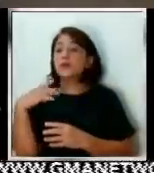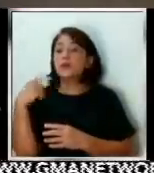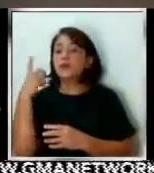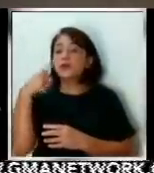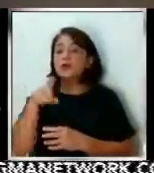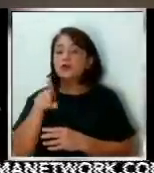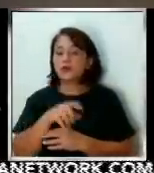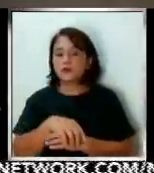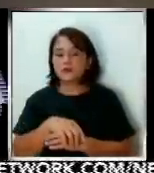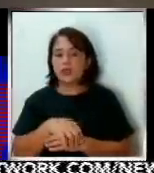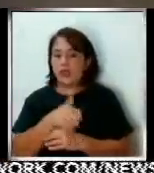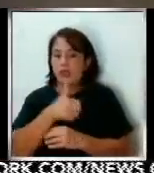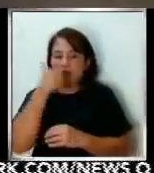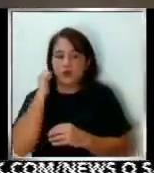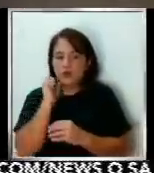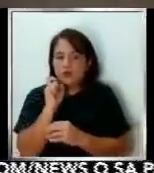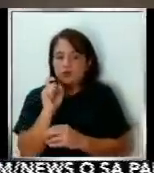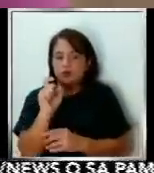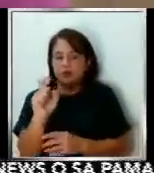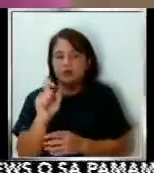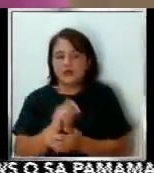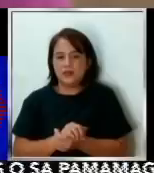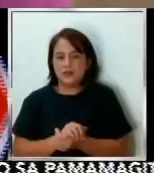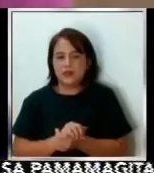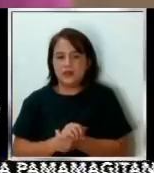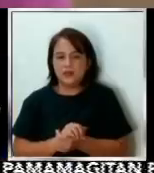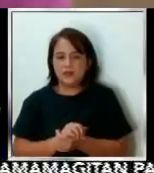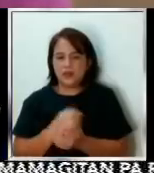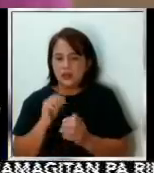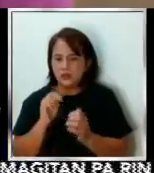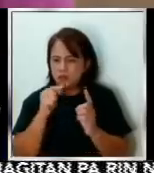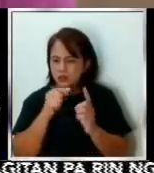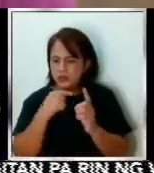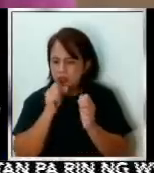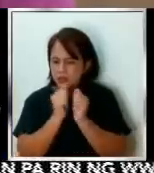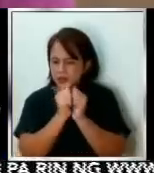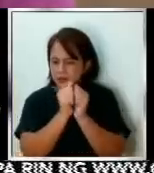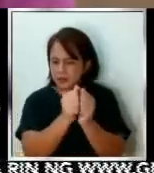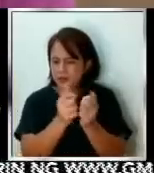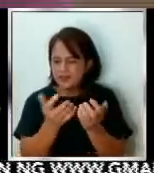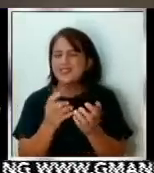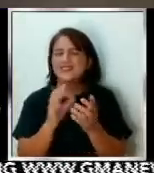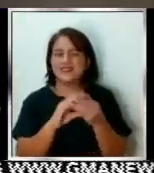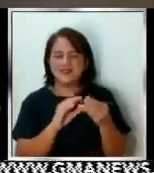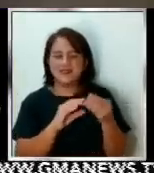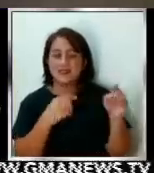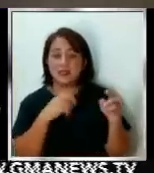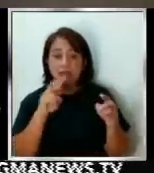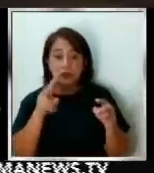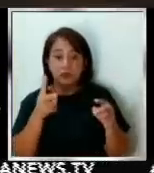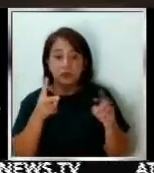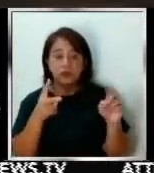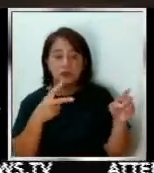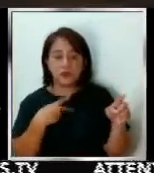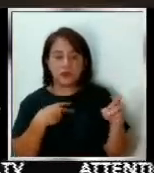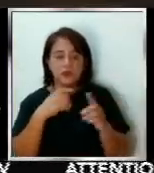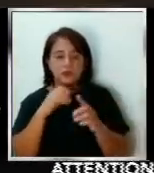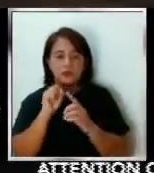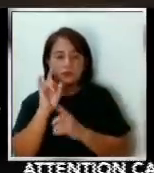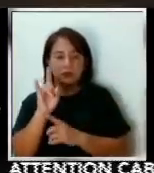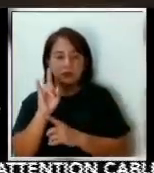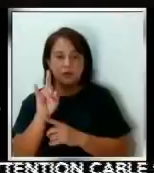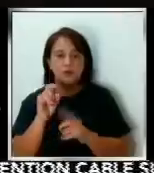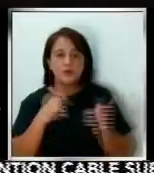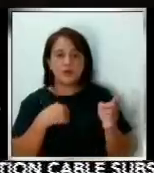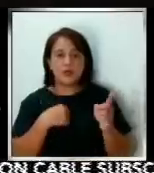magmadali. Anong point kung hindi tayo magkasama? Number 2 naman at trending din sa social media, ang rom-com movie na Through Night and